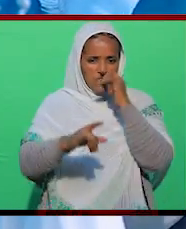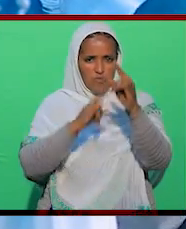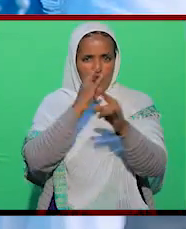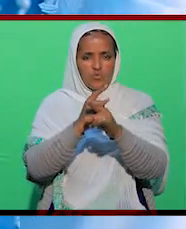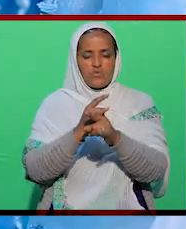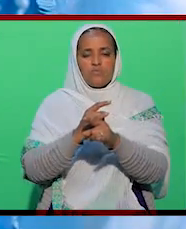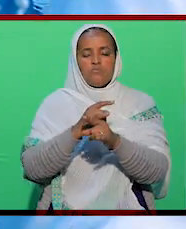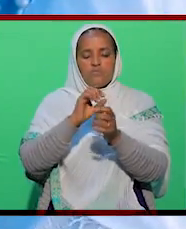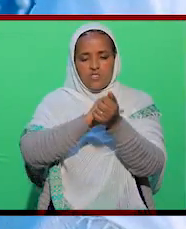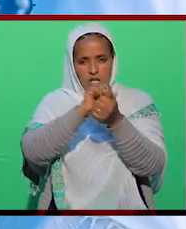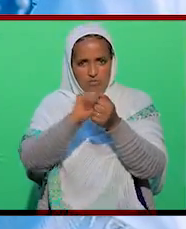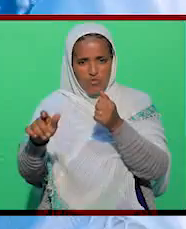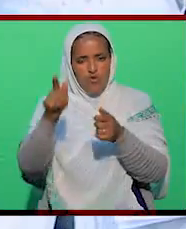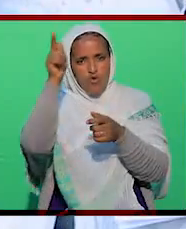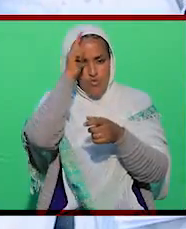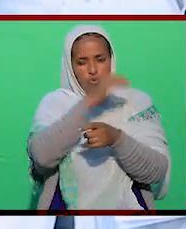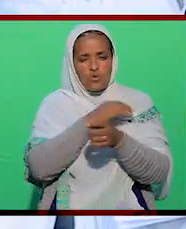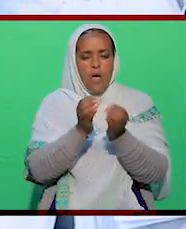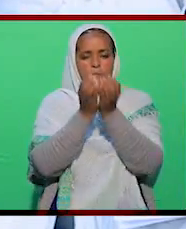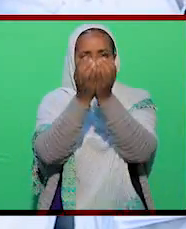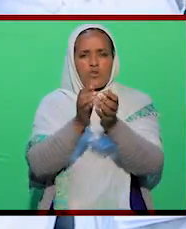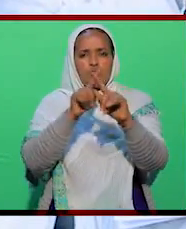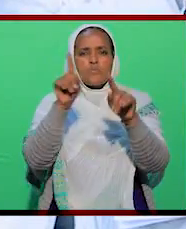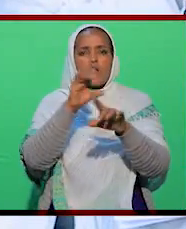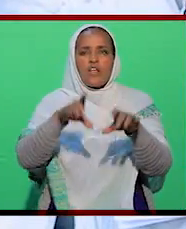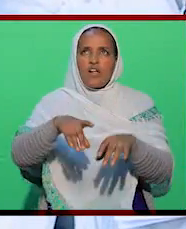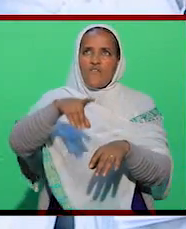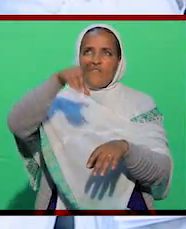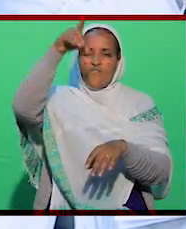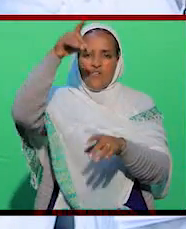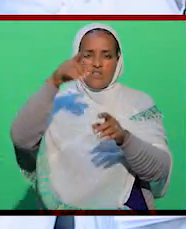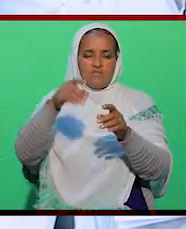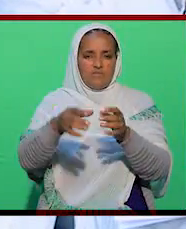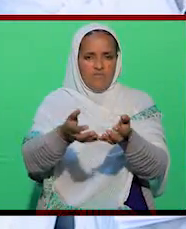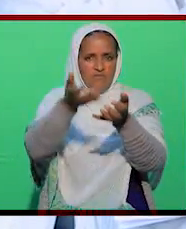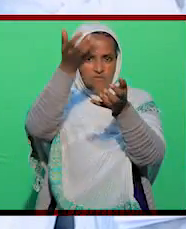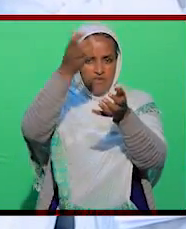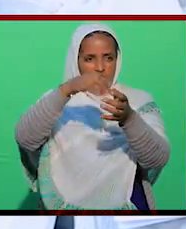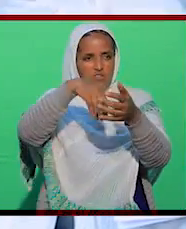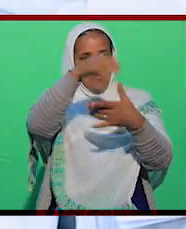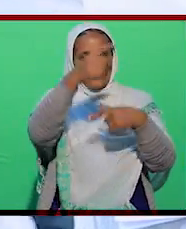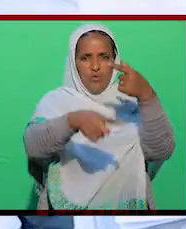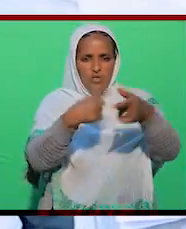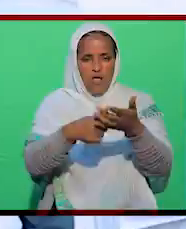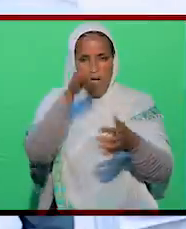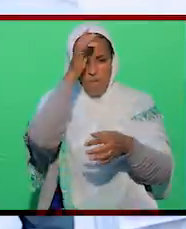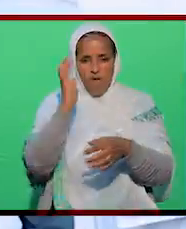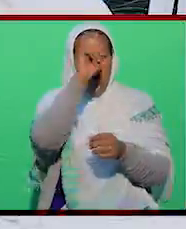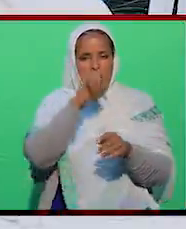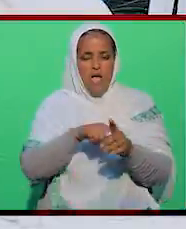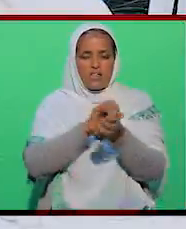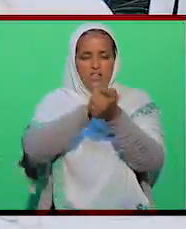የጥንት ዘመን ሰዎችን ሲያሰጥማቸው ኖህና መርከቡን ግን ምን አደረገው ከፍ ያደረገው ያወጣው